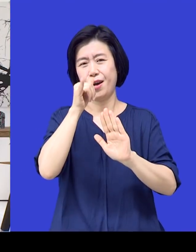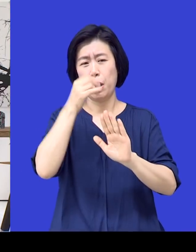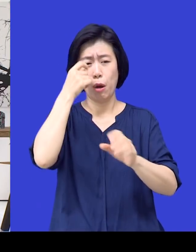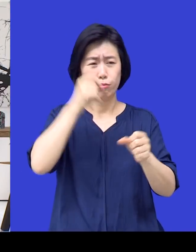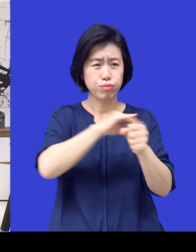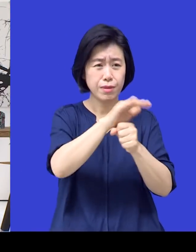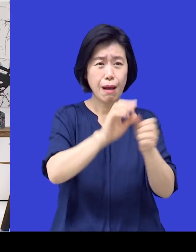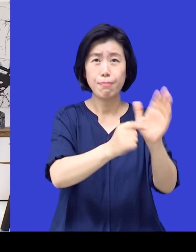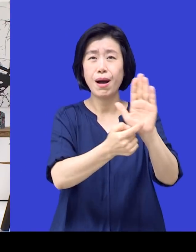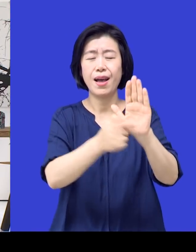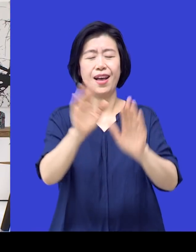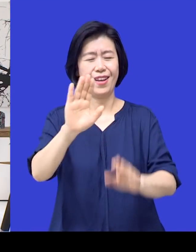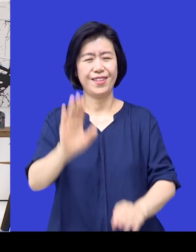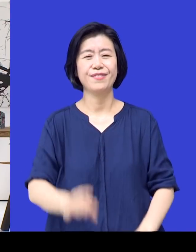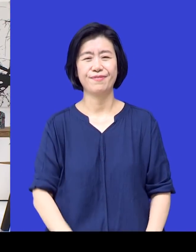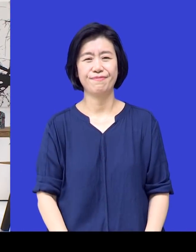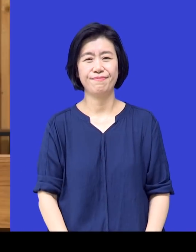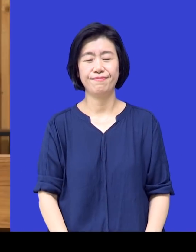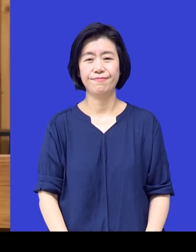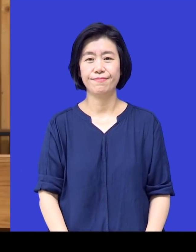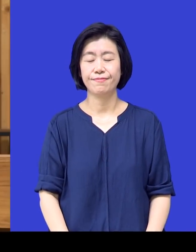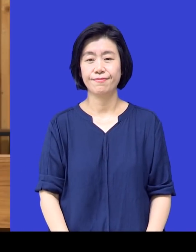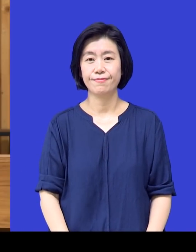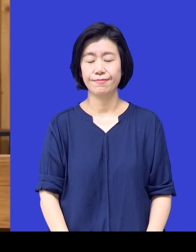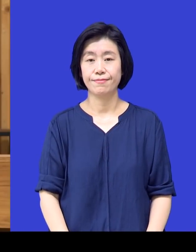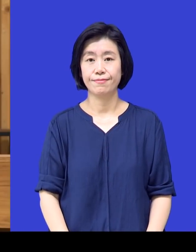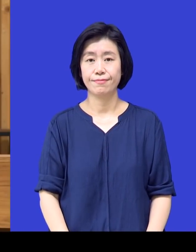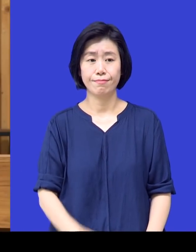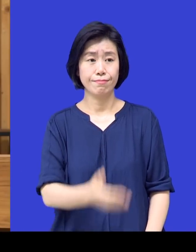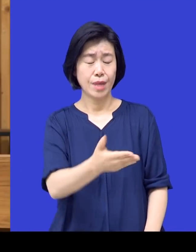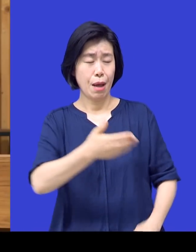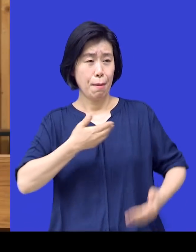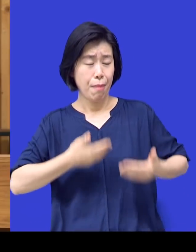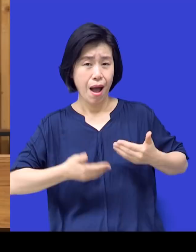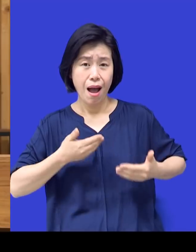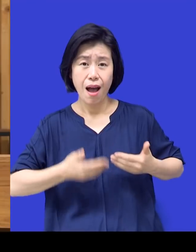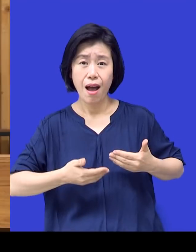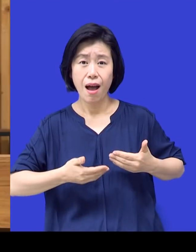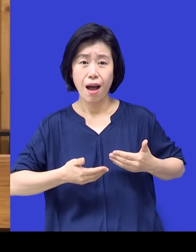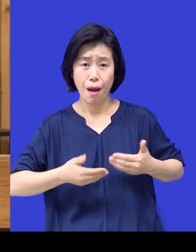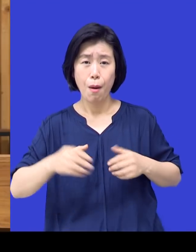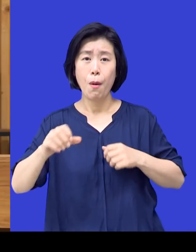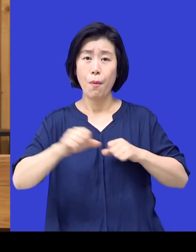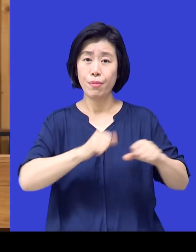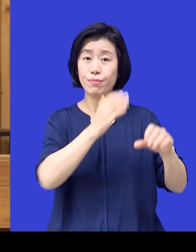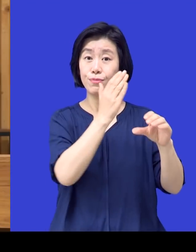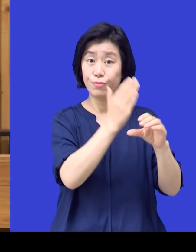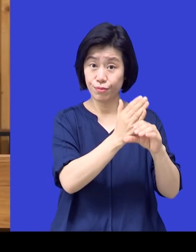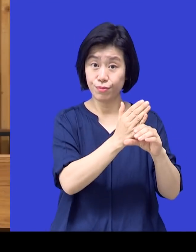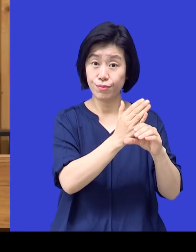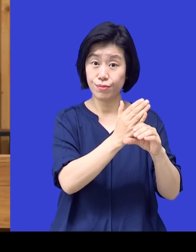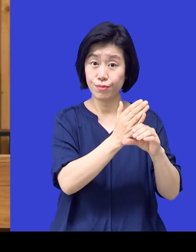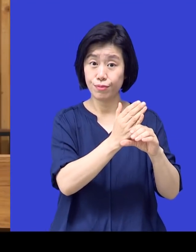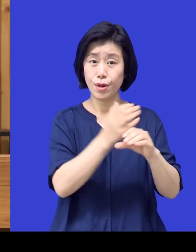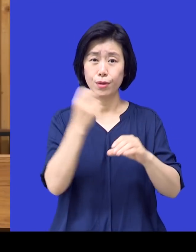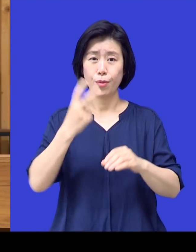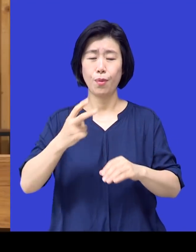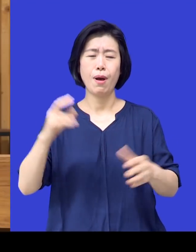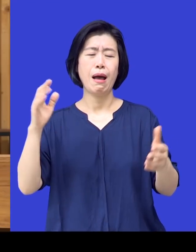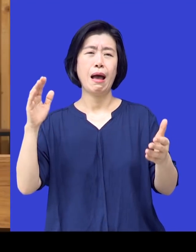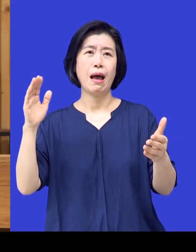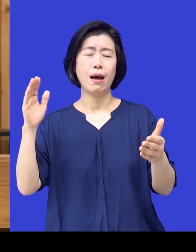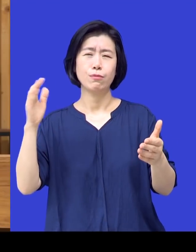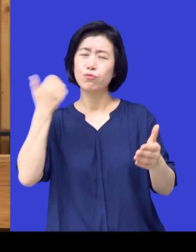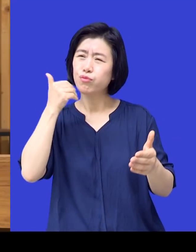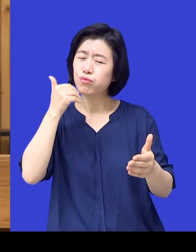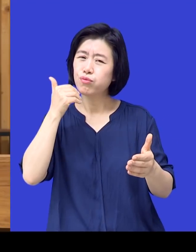있어요. 네. 예. 목사님 이렇게 바쁘시게 또 컴패션 활동하시면서 또 아픈 학생에게 또